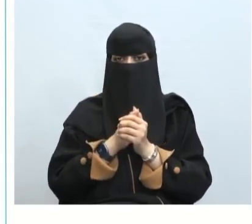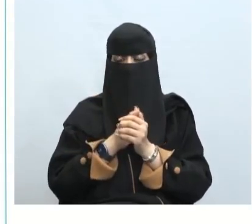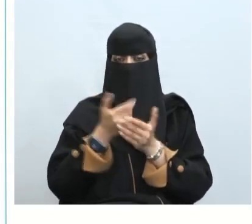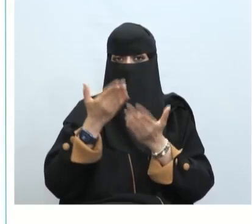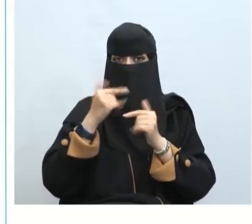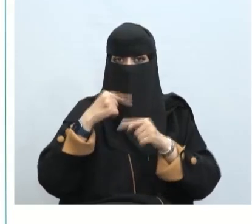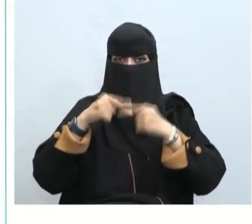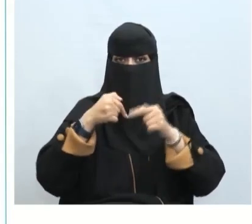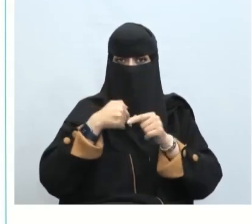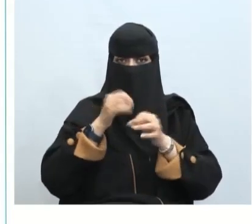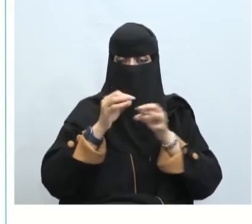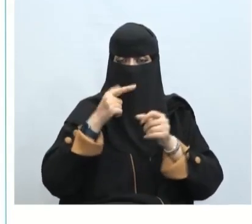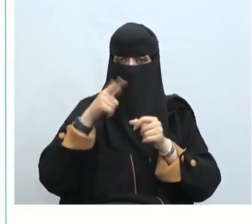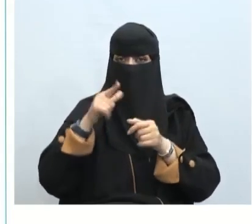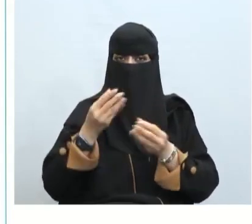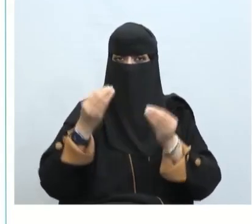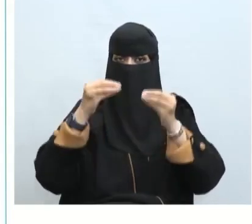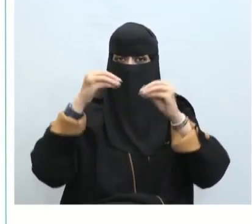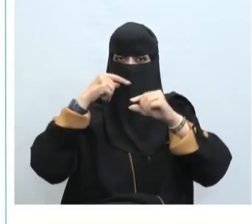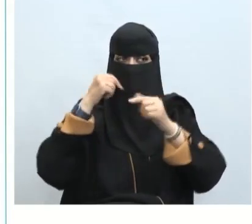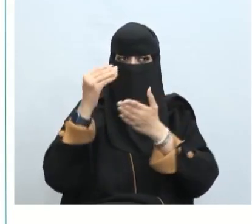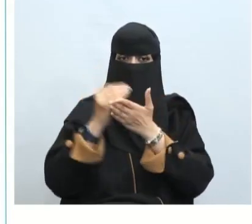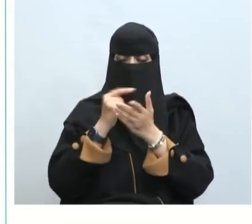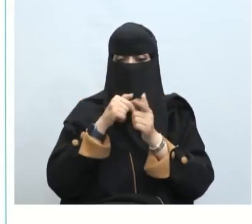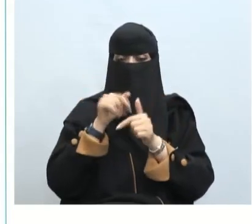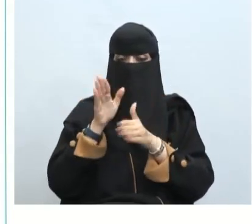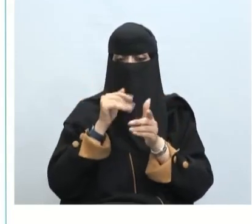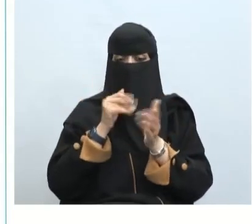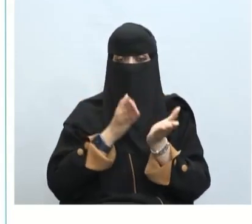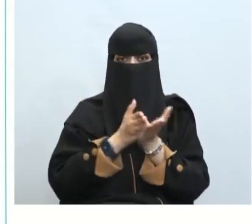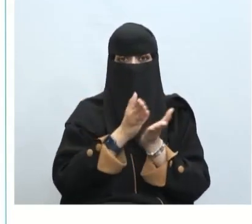تخطيط سليما زاد الاقتصاد الوطني الاجراءات